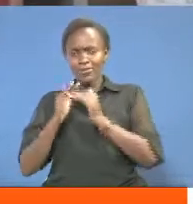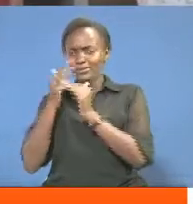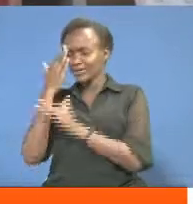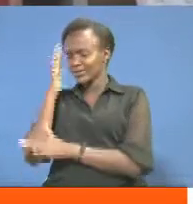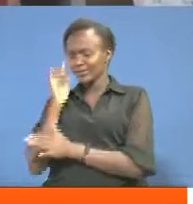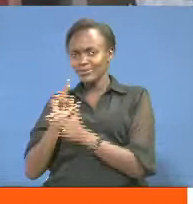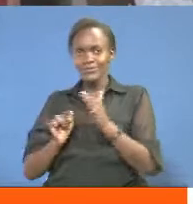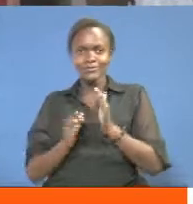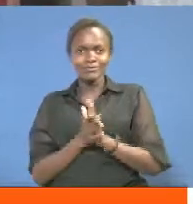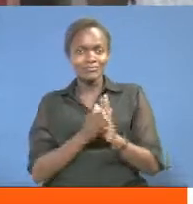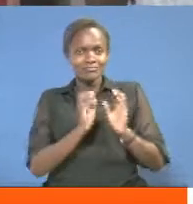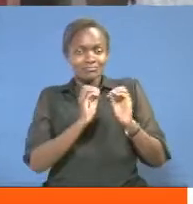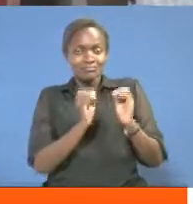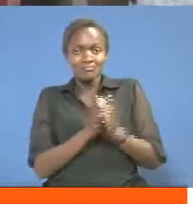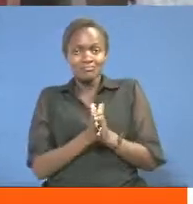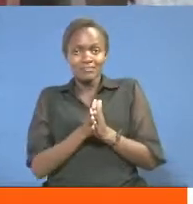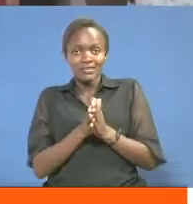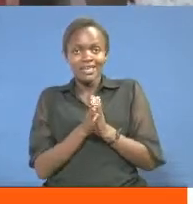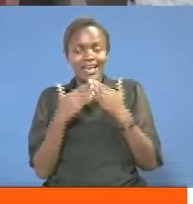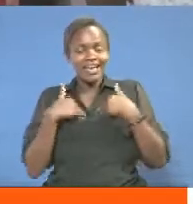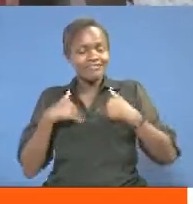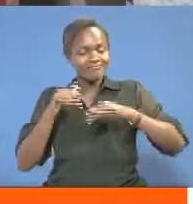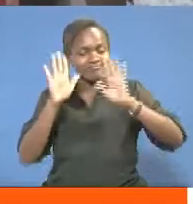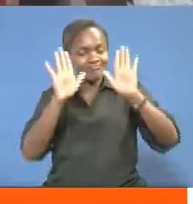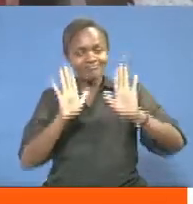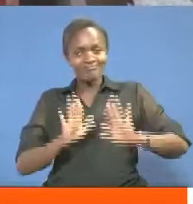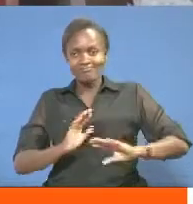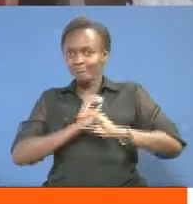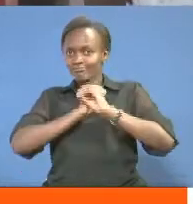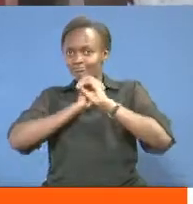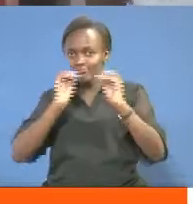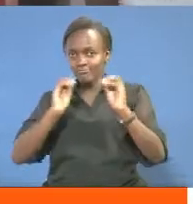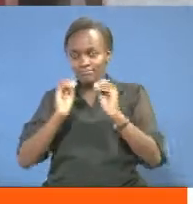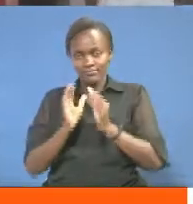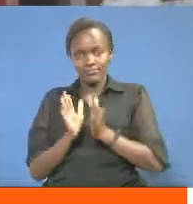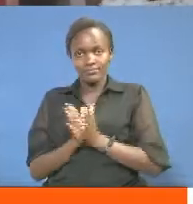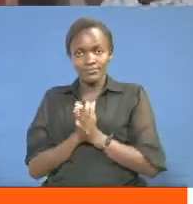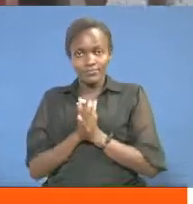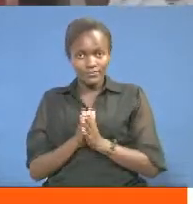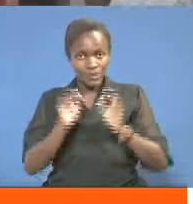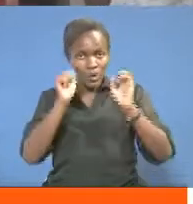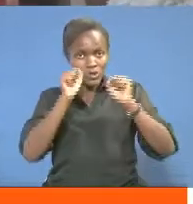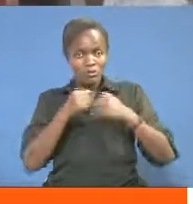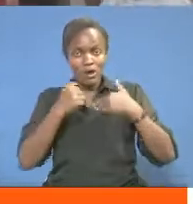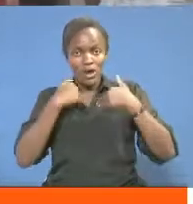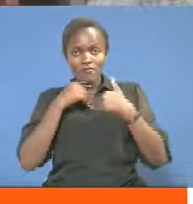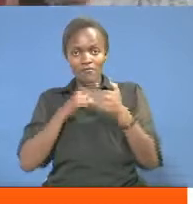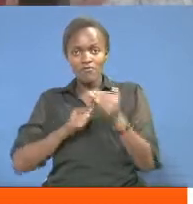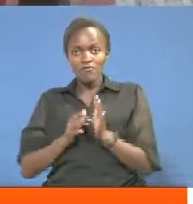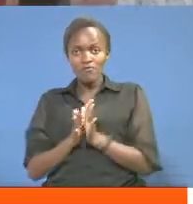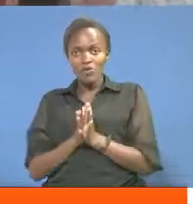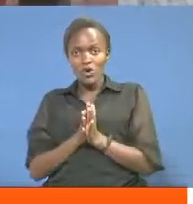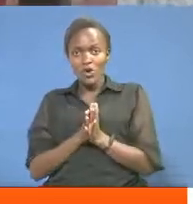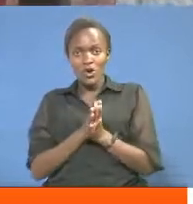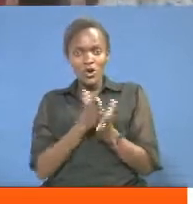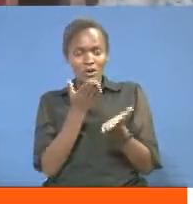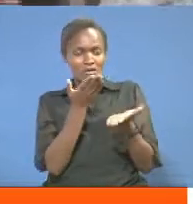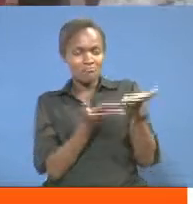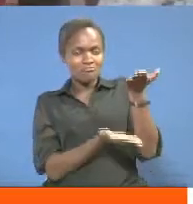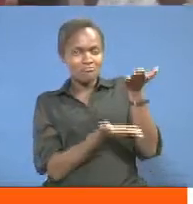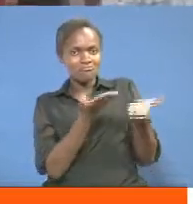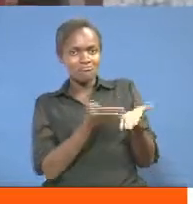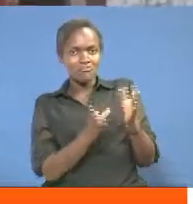sides. There is absolutely no reason. We can have a non-contested